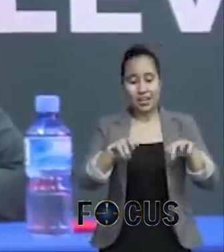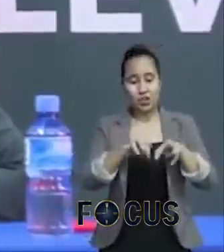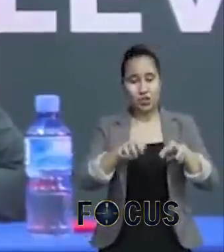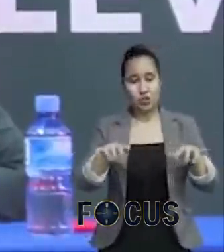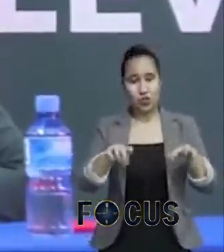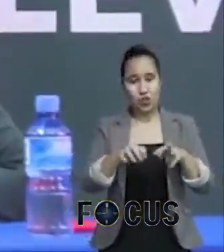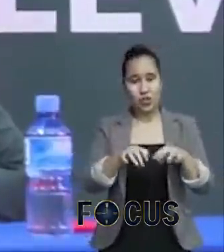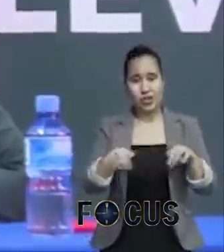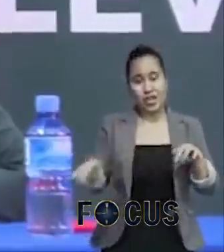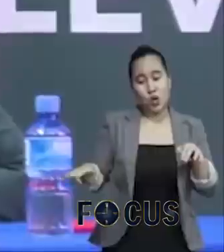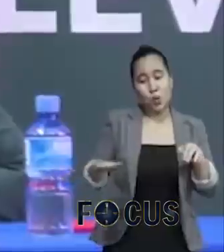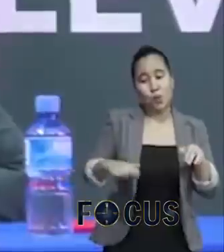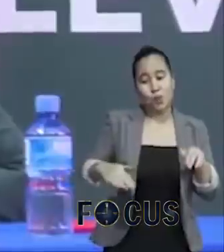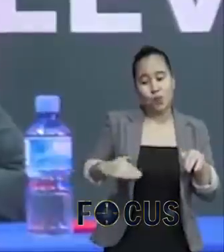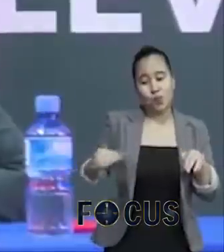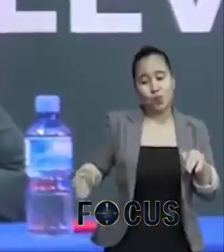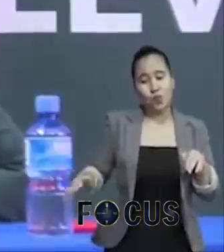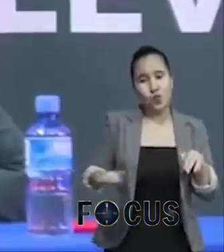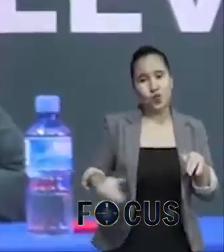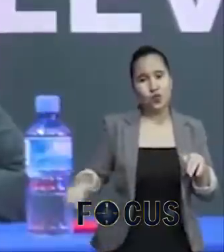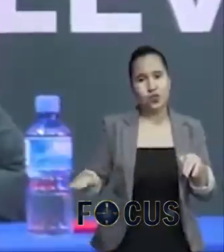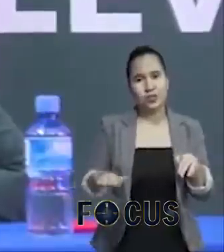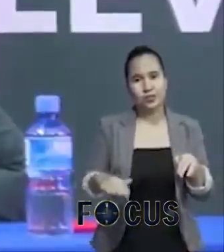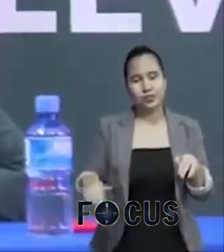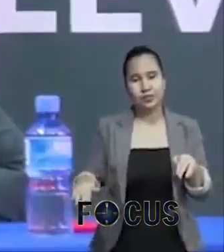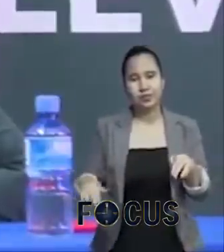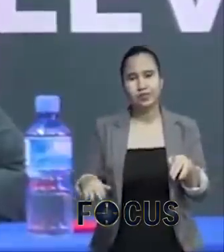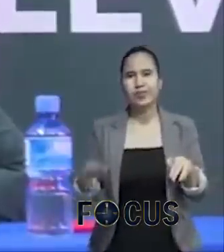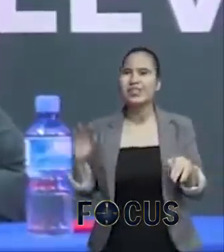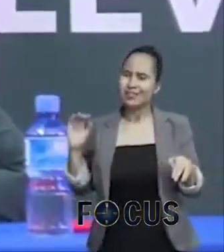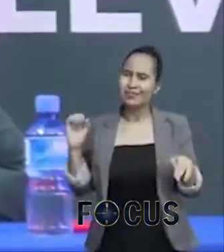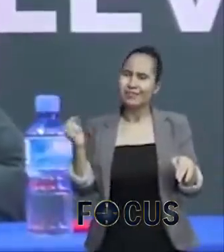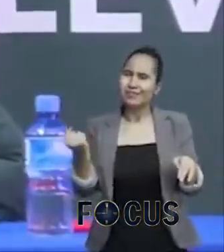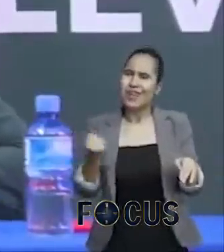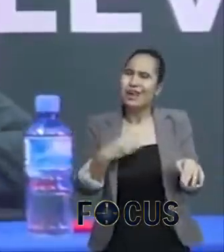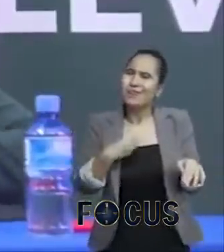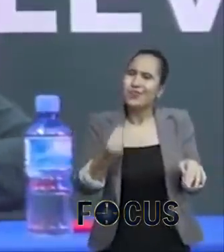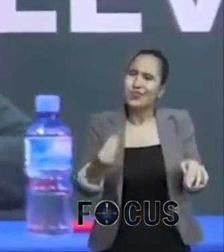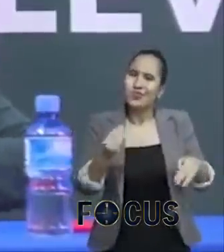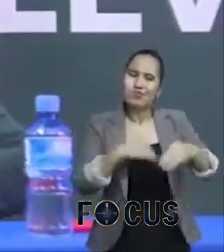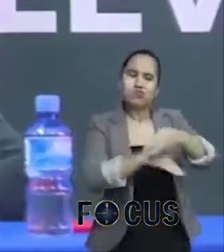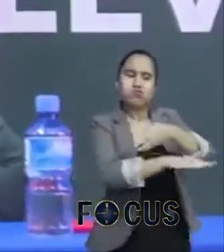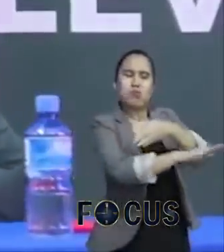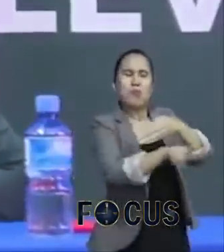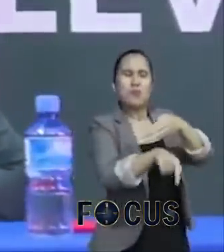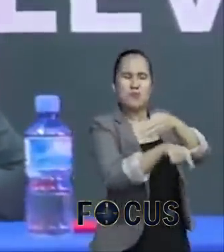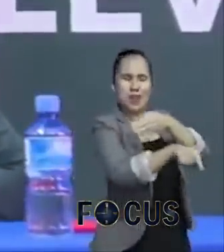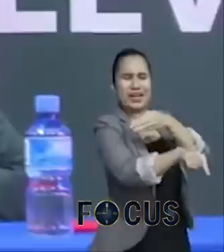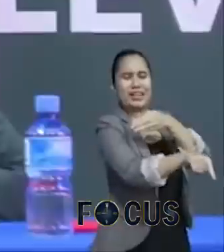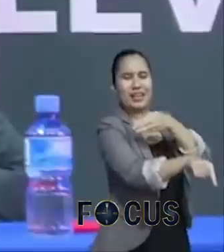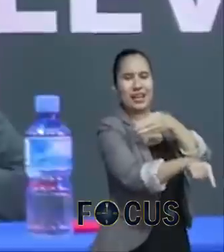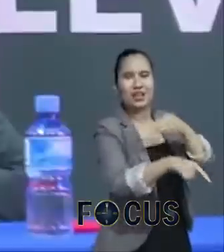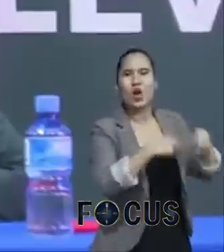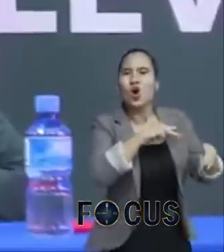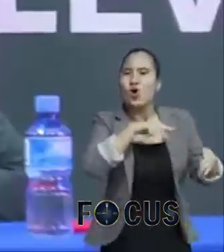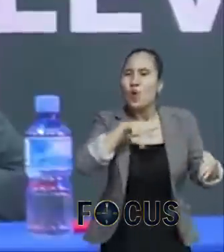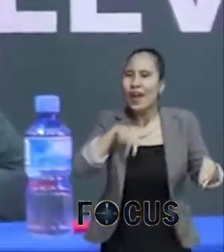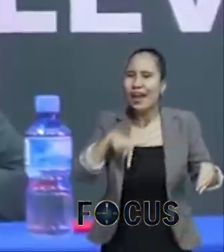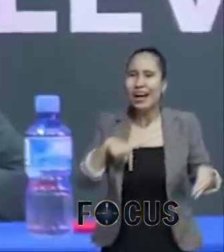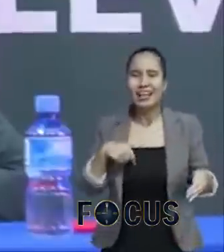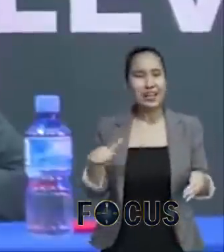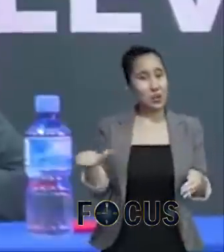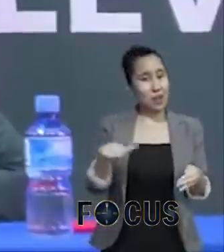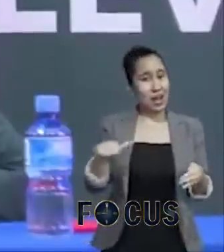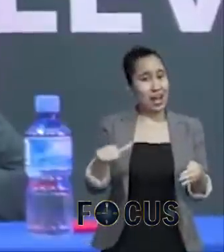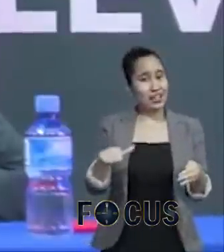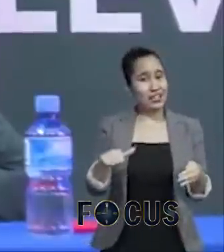Akondre. Natuurlijk, u hebt de morofara presi voor Sipaliwini, voor dat u onze organisering op tapuan trafasi,